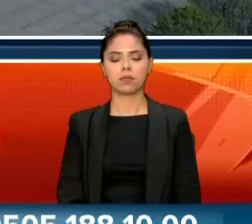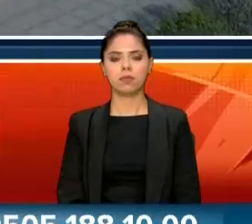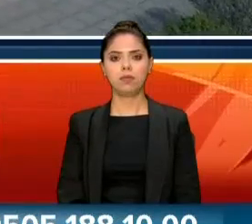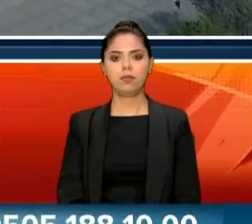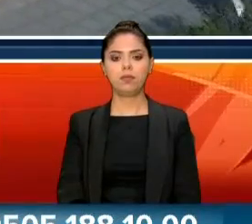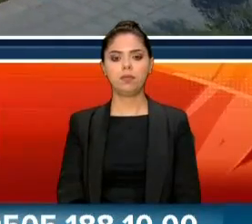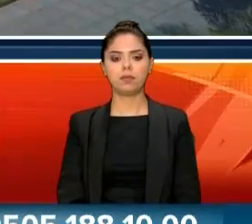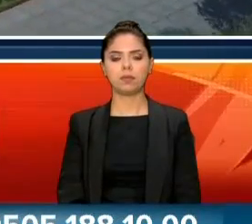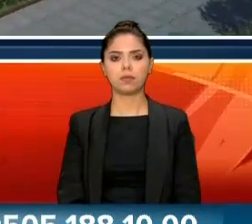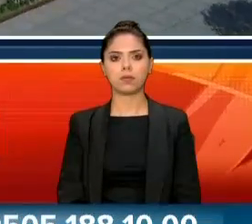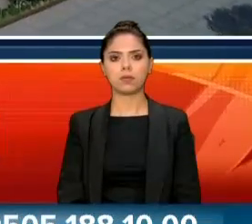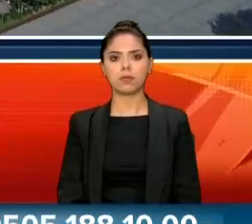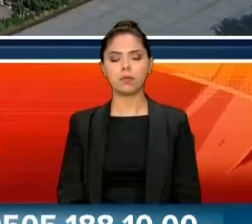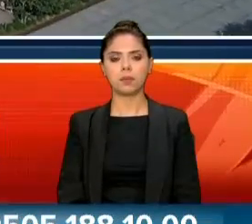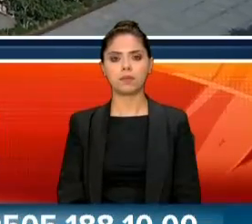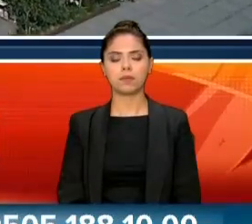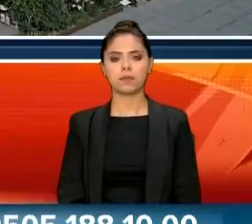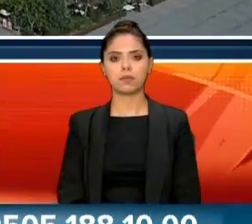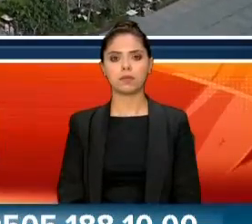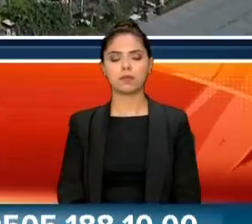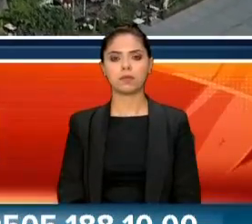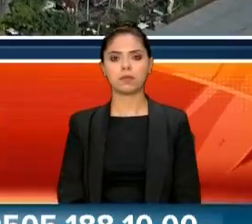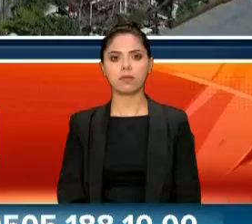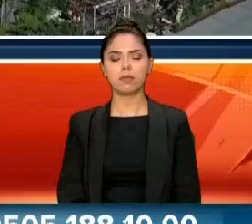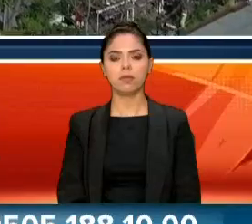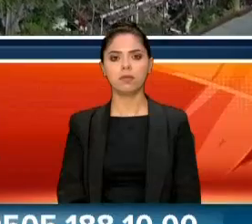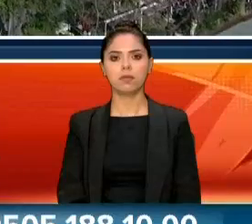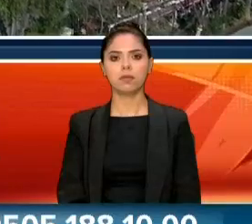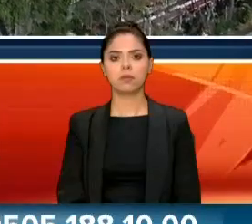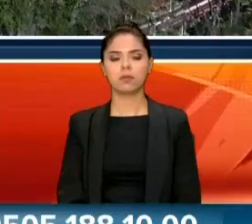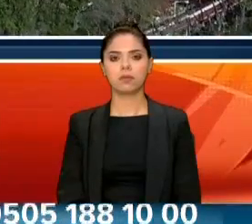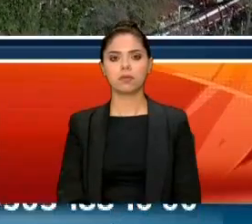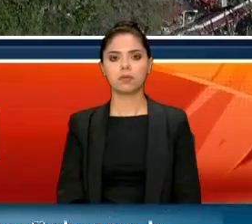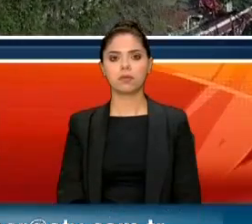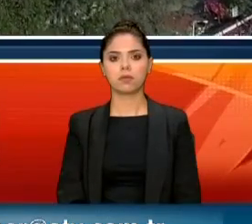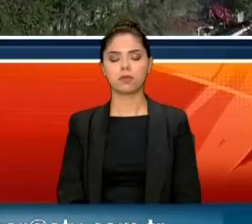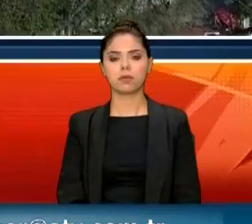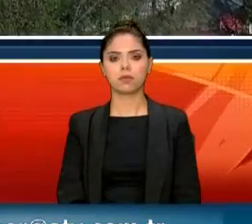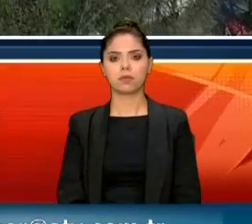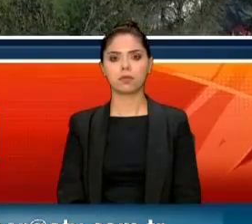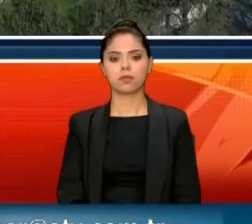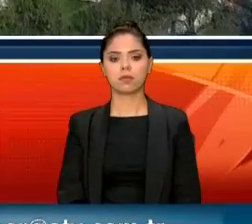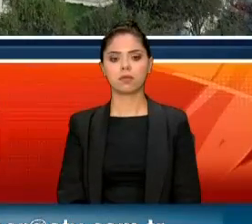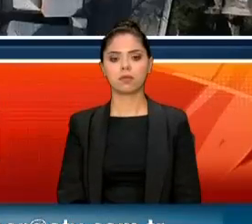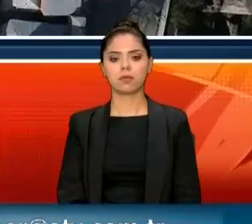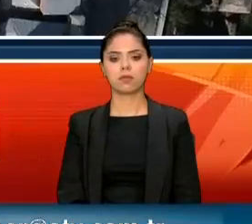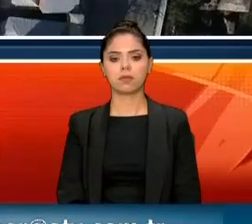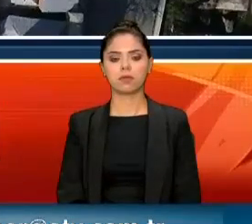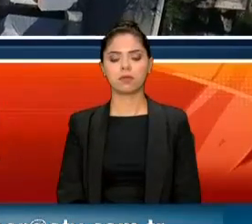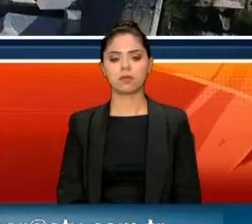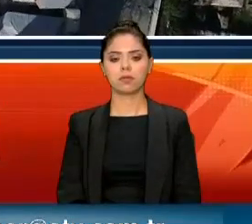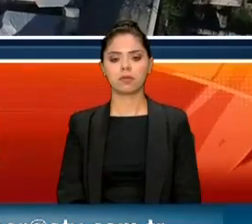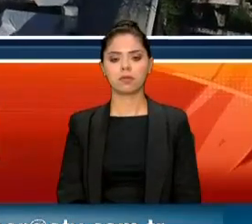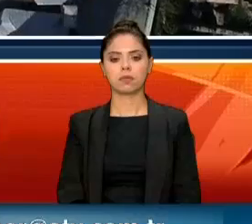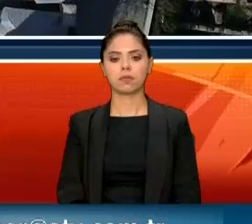dikkate alınarak yapılacak. Zaten şu andaki haliyle öyle zannediyorum